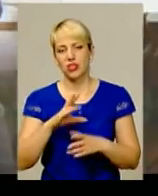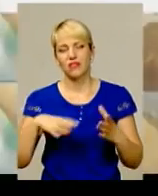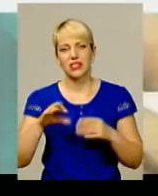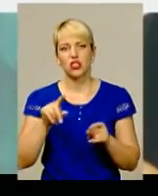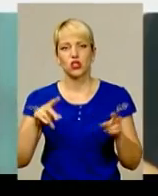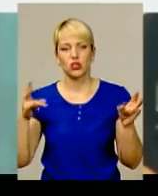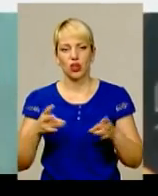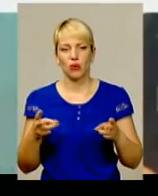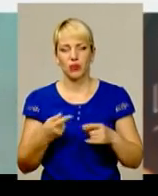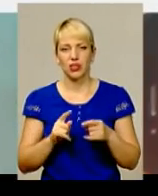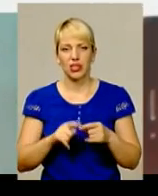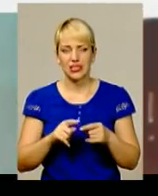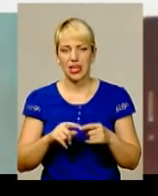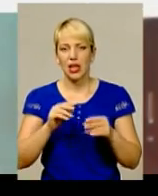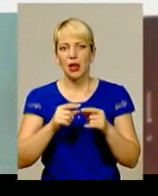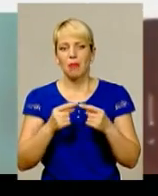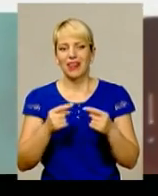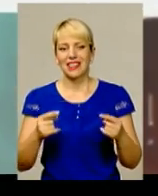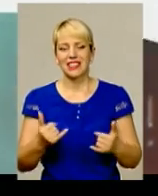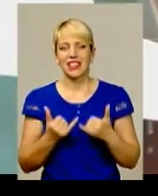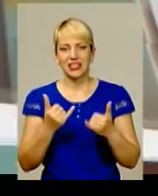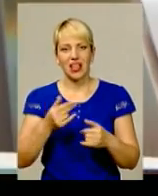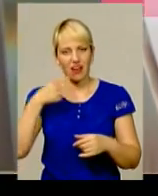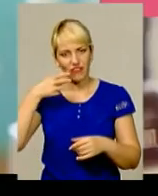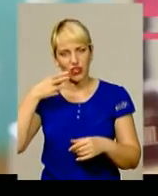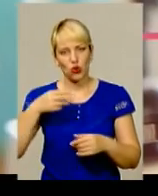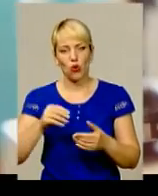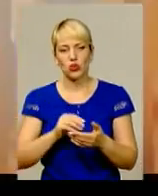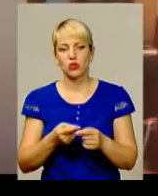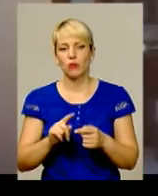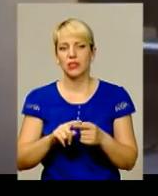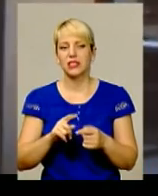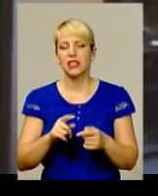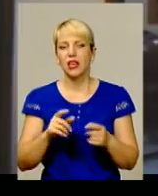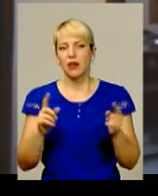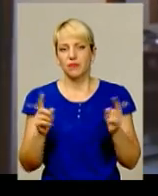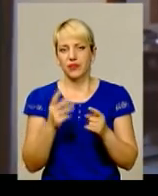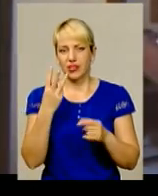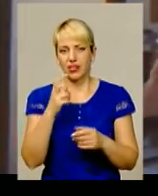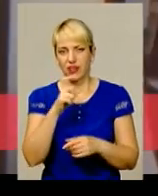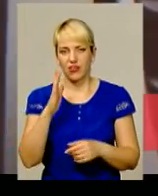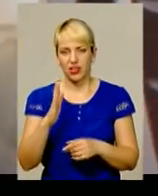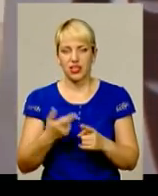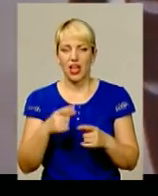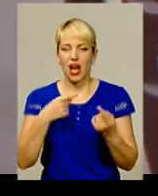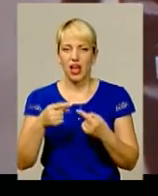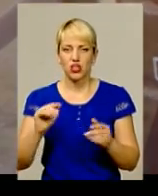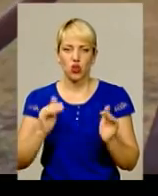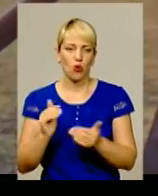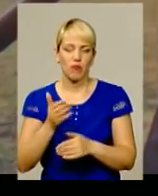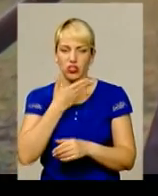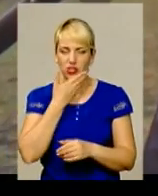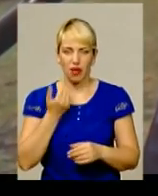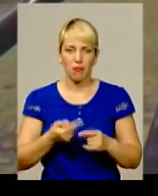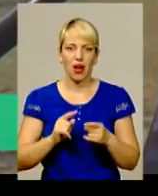що необхідно, лише пристрій з функцією відеозйомки. Хронометраж фільму повинен бути не більше 3 хвилин, а от інших обмежень немає.